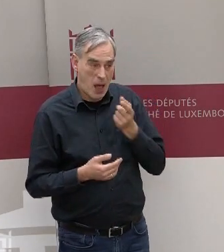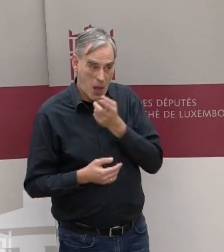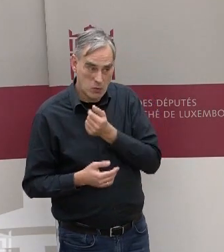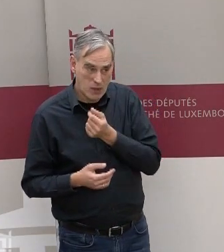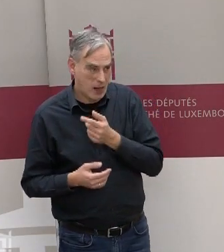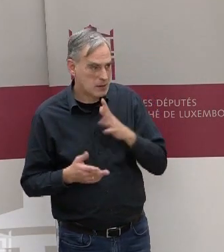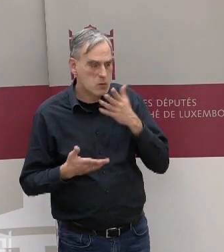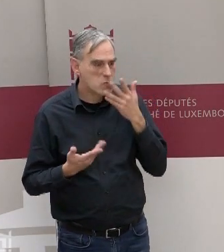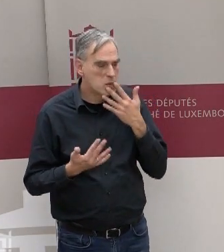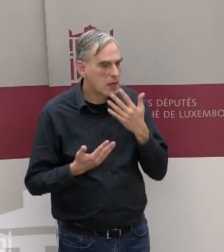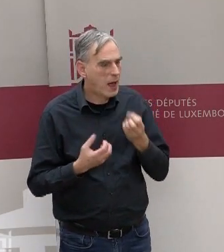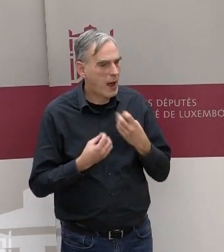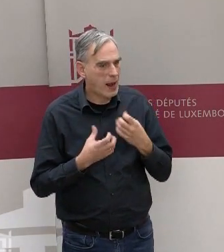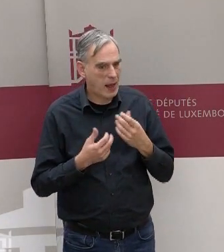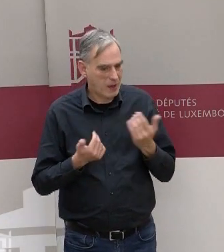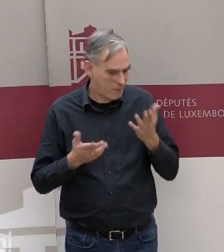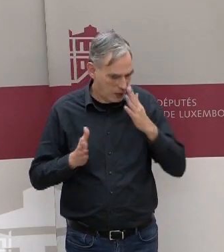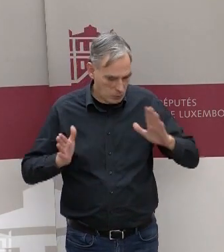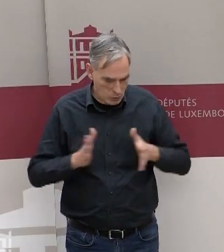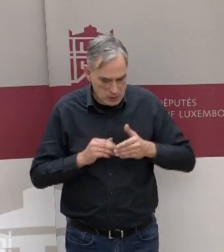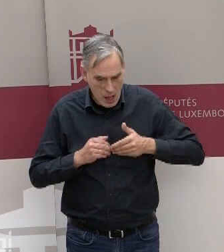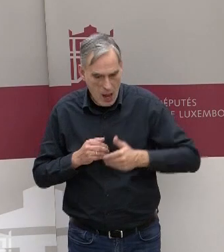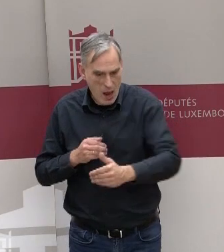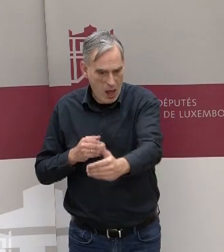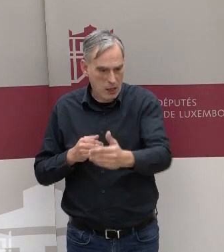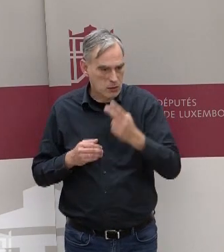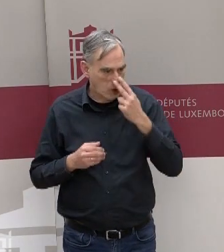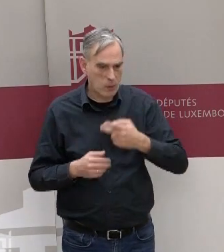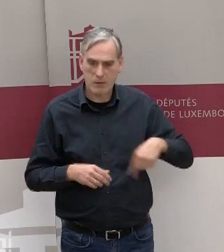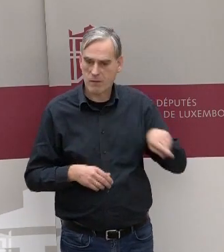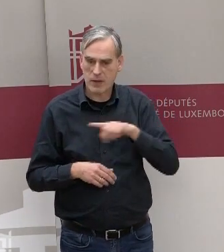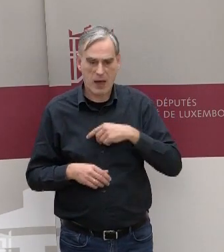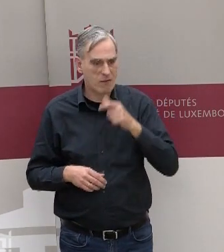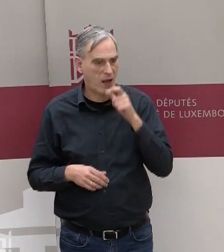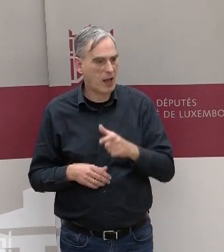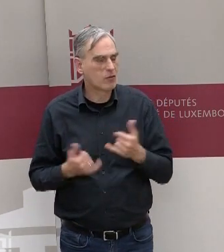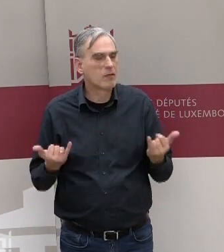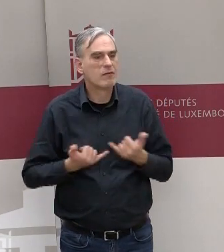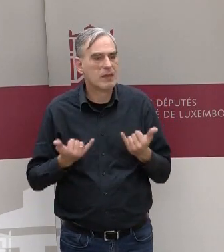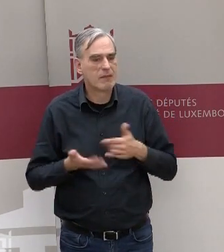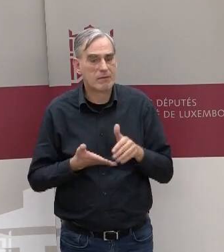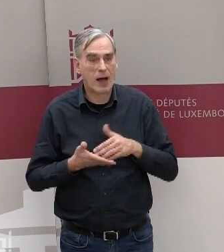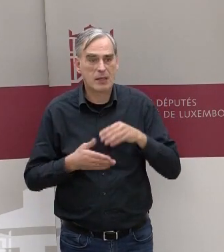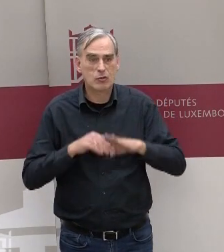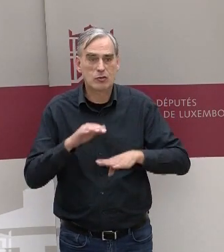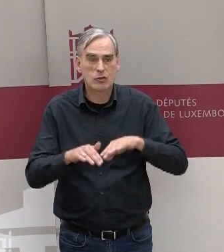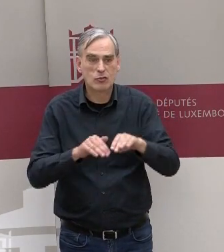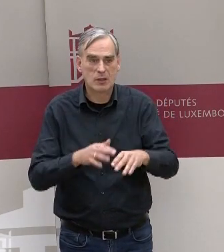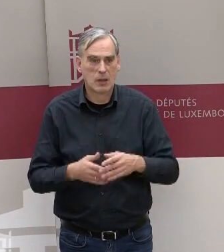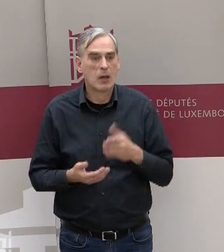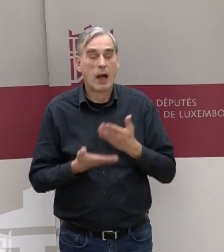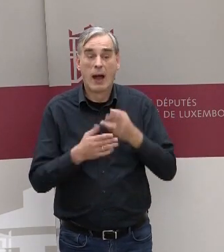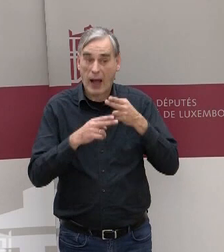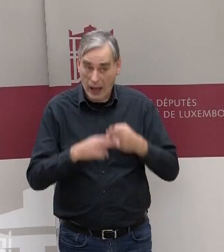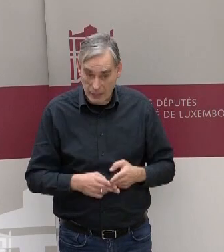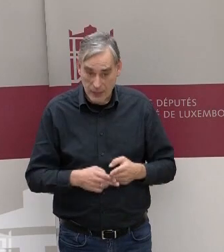wir als verantwortlich sollten gehen. Eng von der Ass abläuft der Pensionsfonds an Käse von der Krankenversicherung. Das HNS ging